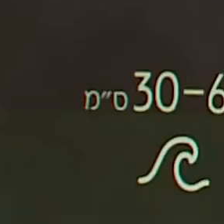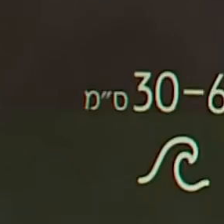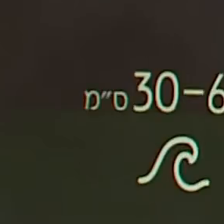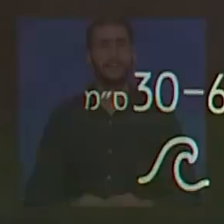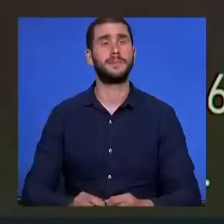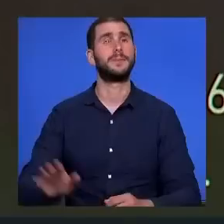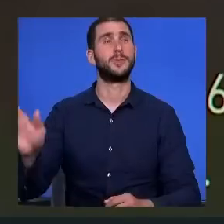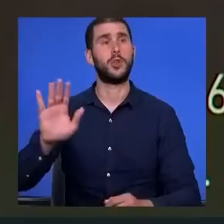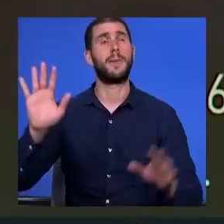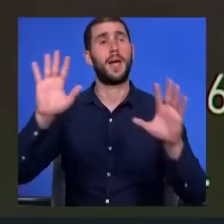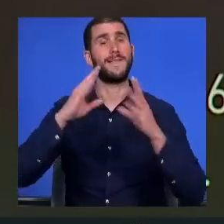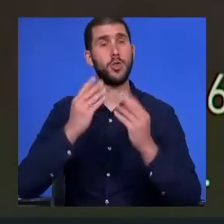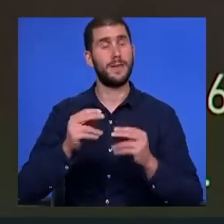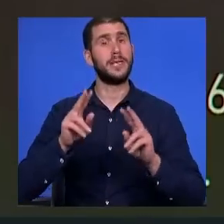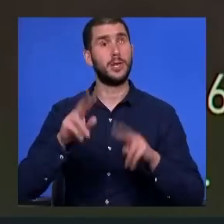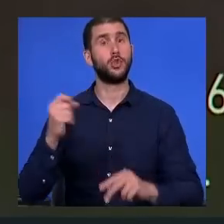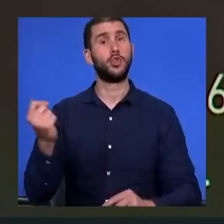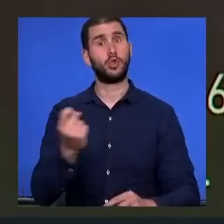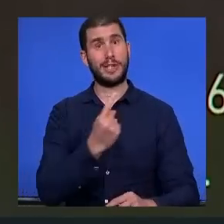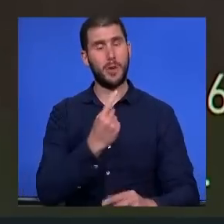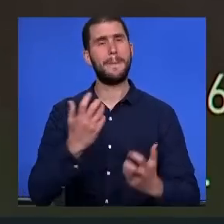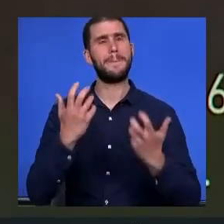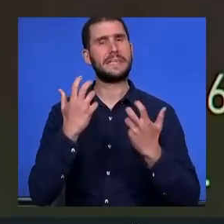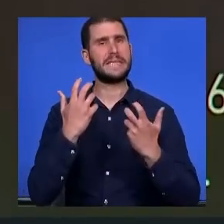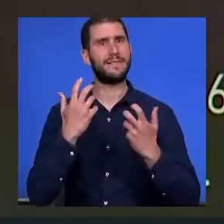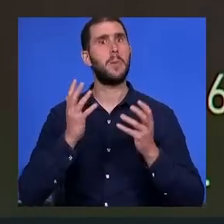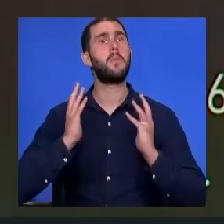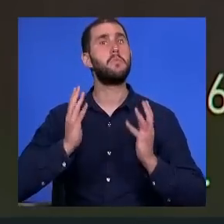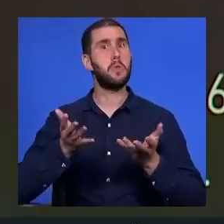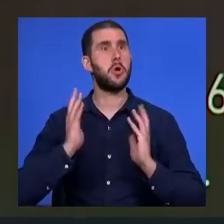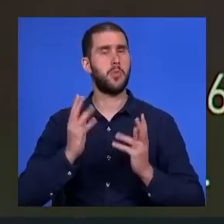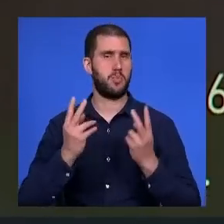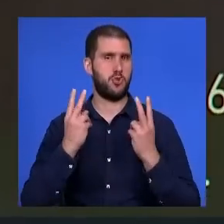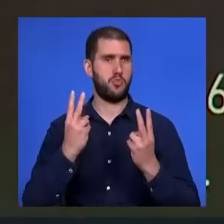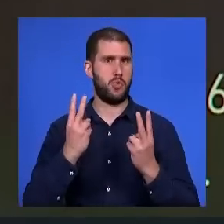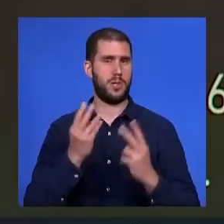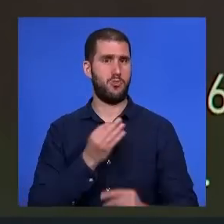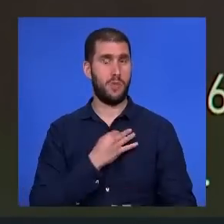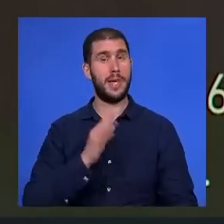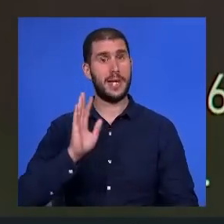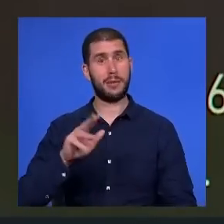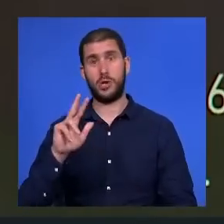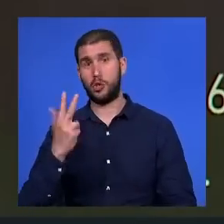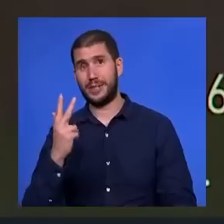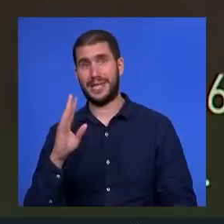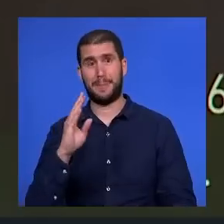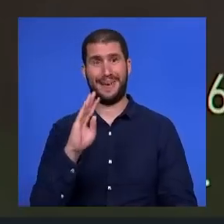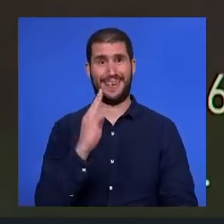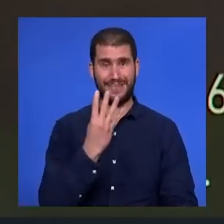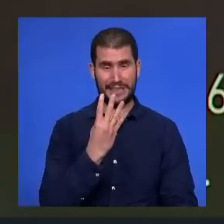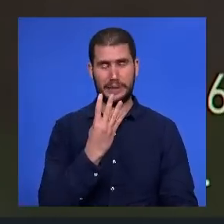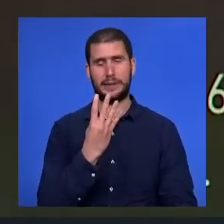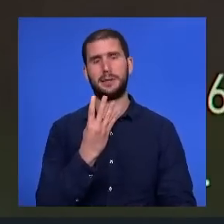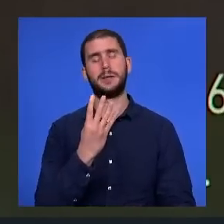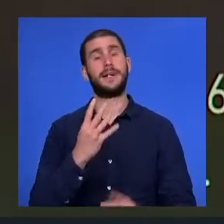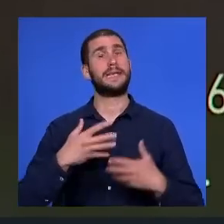שלום לכם וערב טוב, יש לנו שבוע שמזג האוויר הוא מאוד מאוד משמעותי מבחינתנו, גם בשלישי, גם ברביעי,